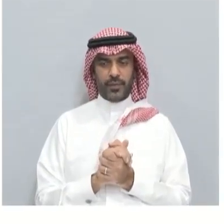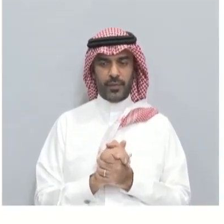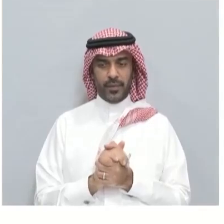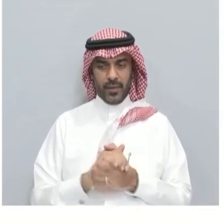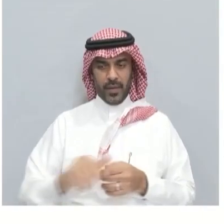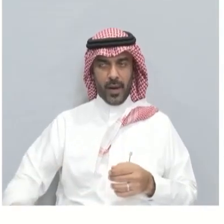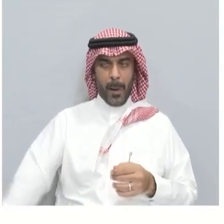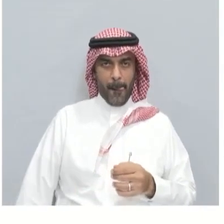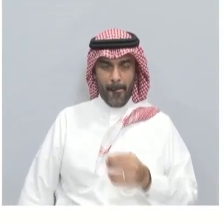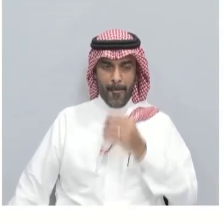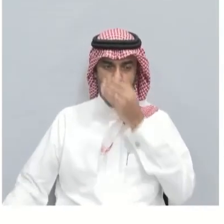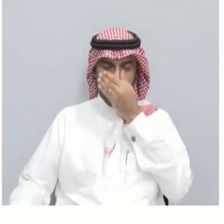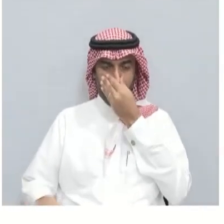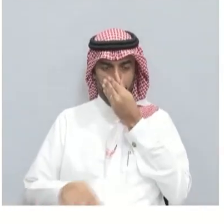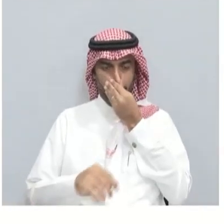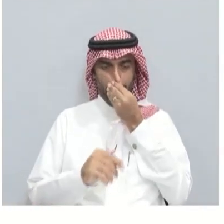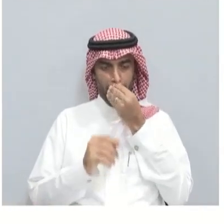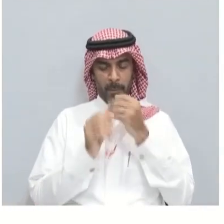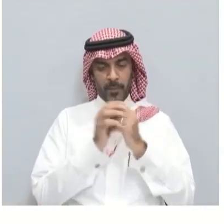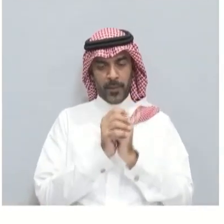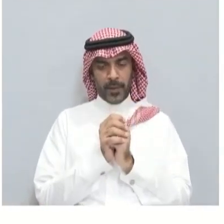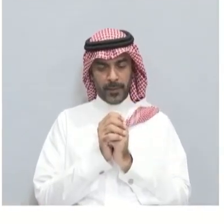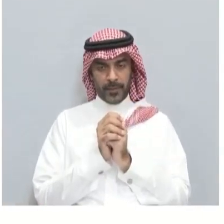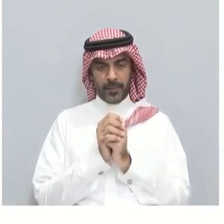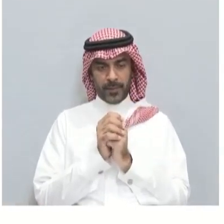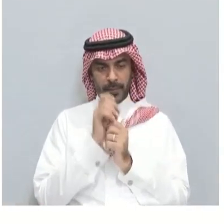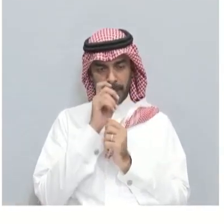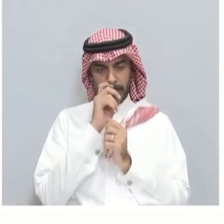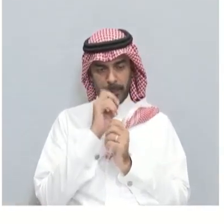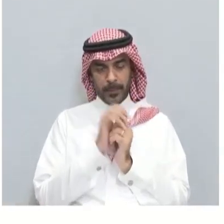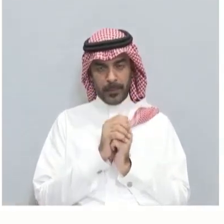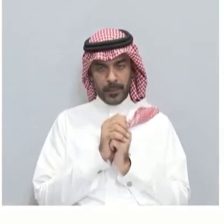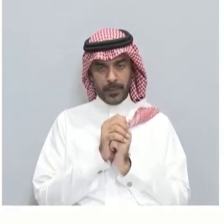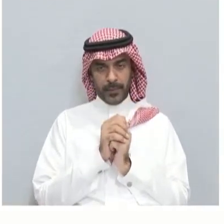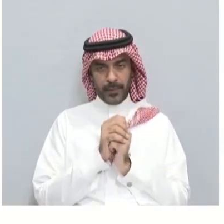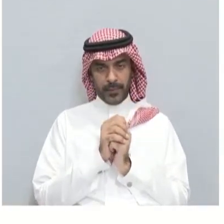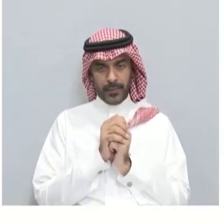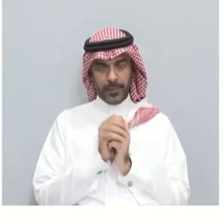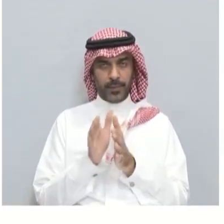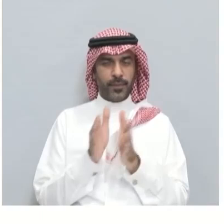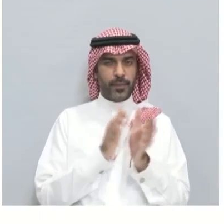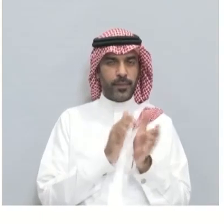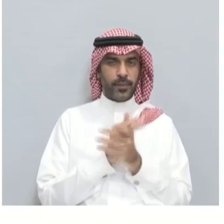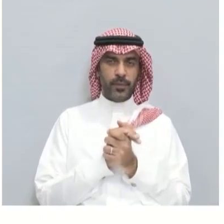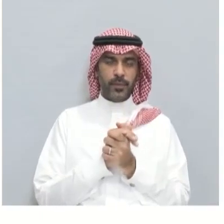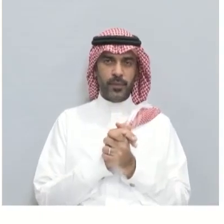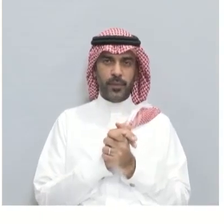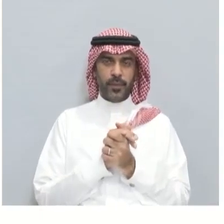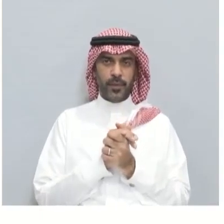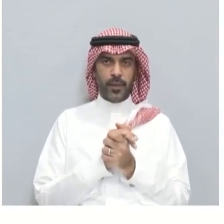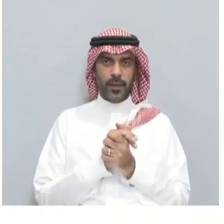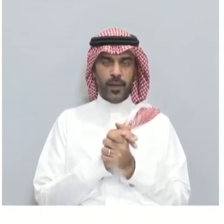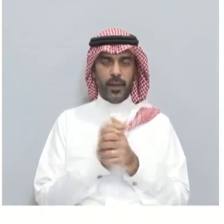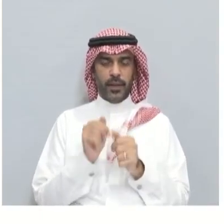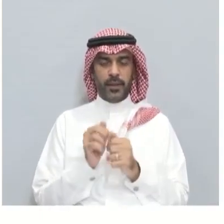الحدود بسبب ماذا تيارات الحمل الحراري التي اخرجت هذه الصحاره ايضا نبدا